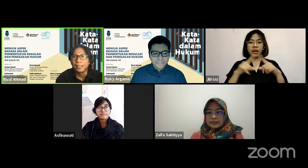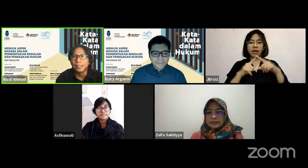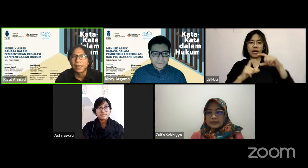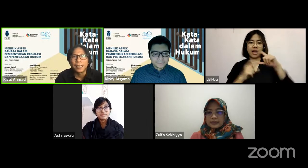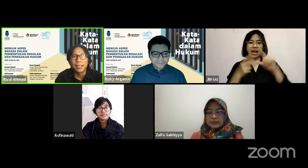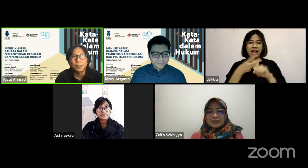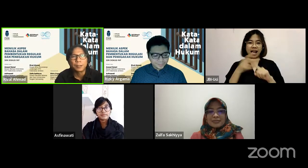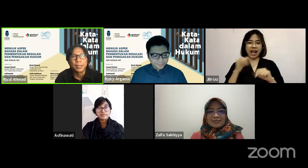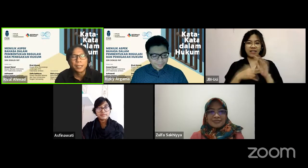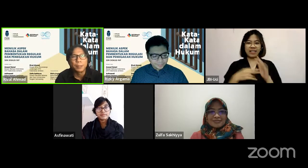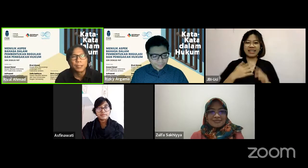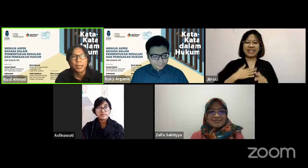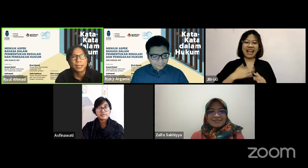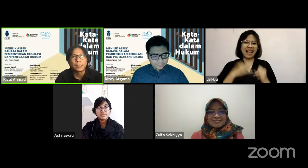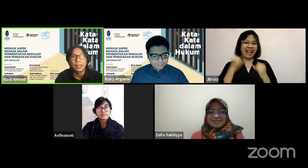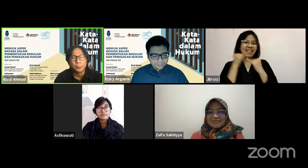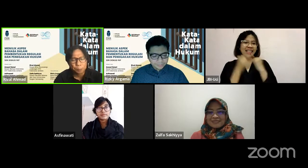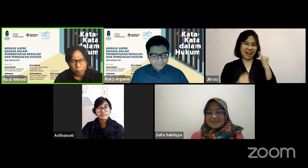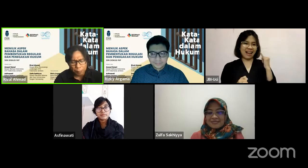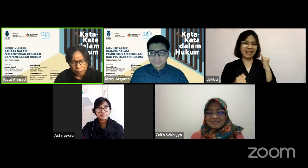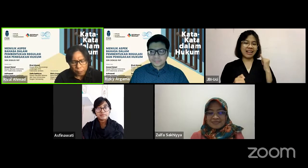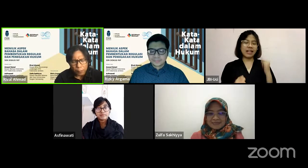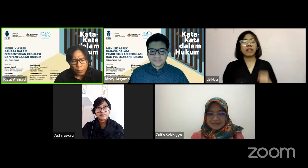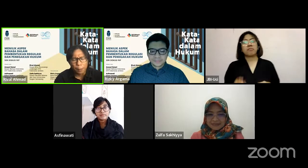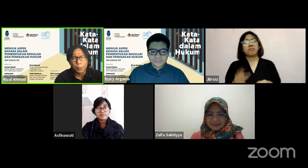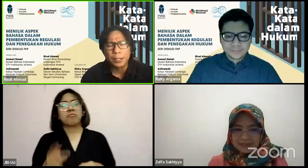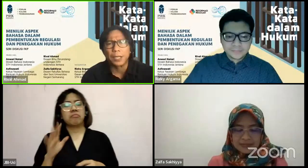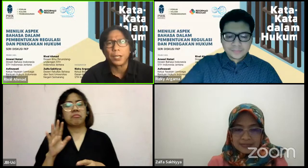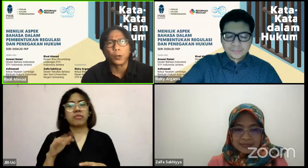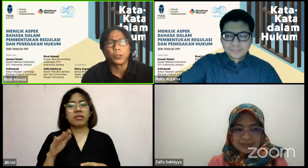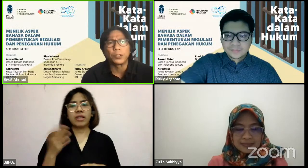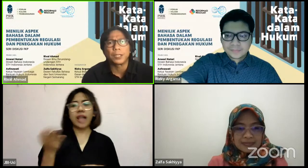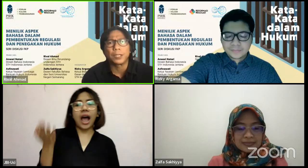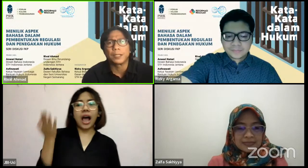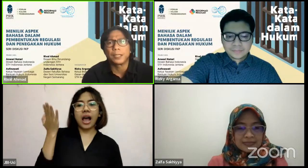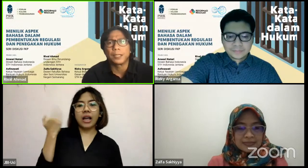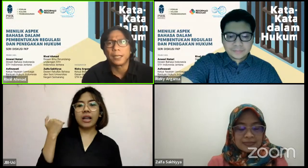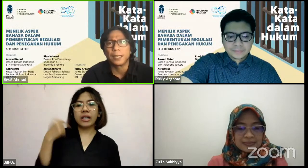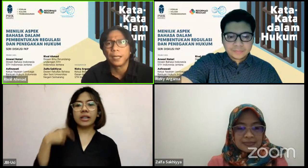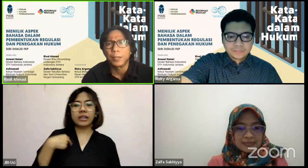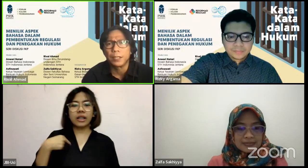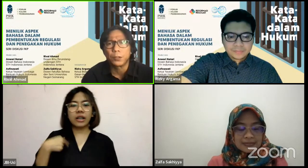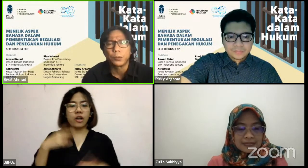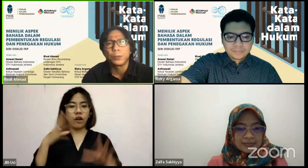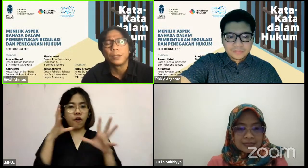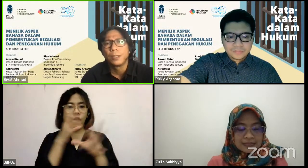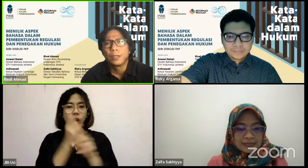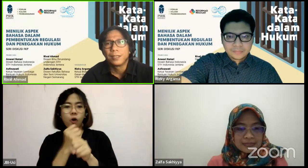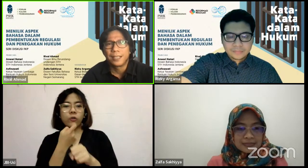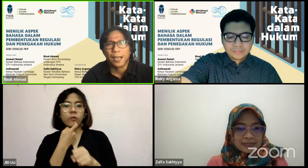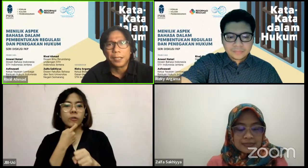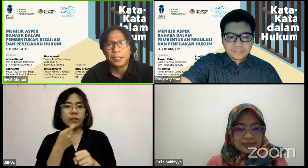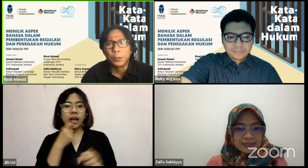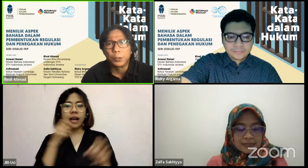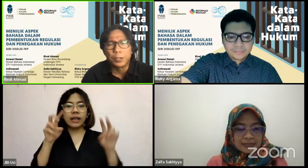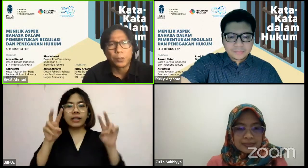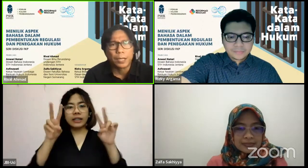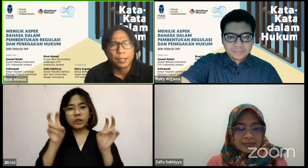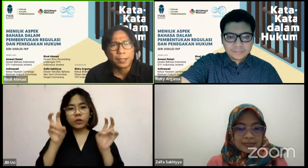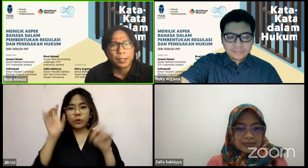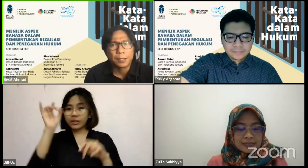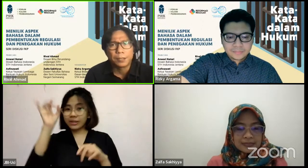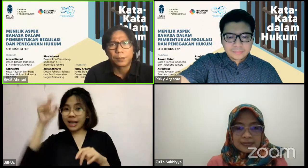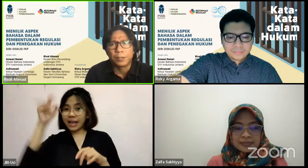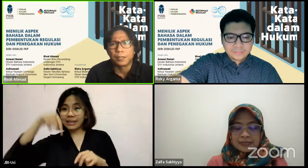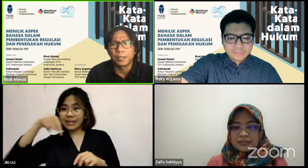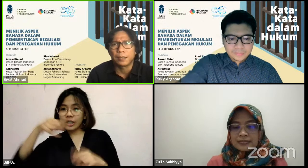bagian terakhir dan saya kira sebagian besar yang apa jadi konsen kita dalam isu siang ini sebetulnya